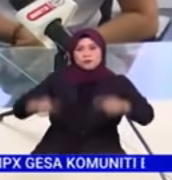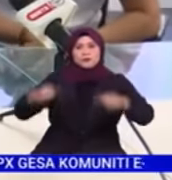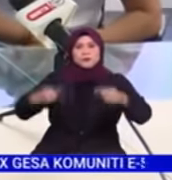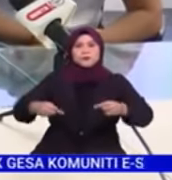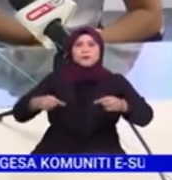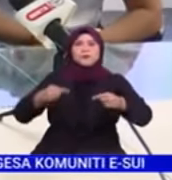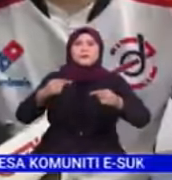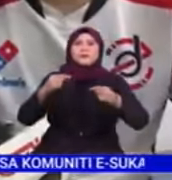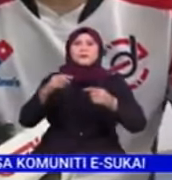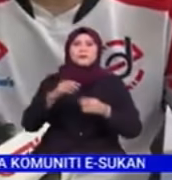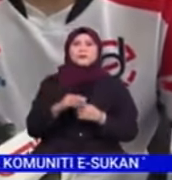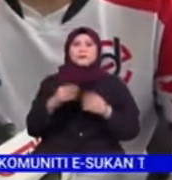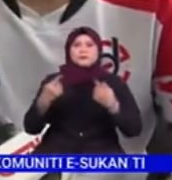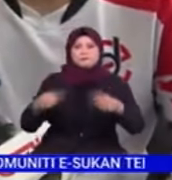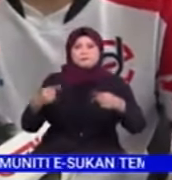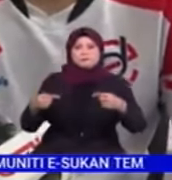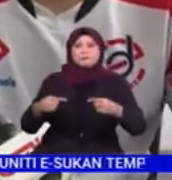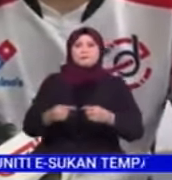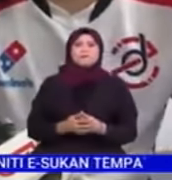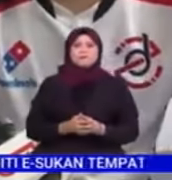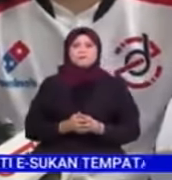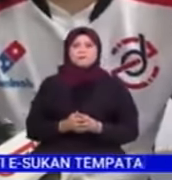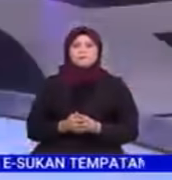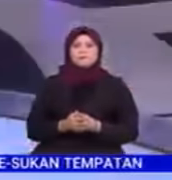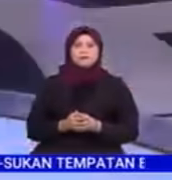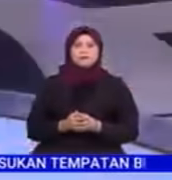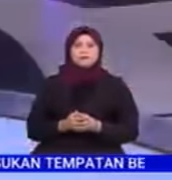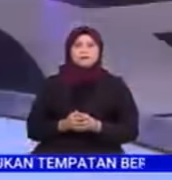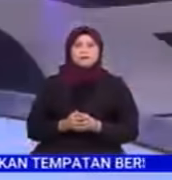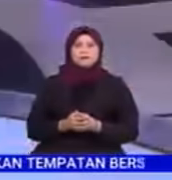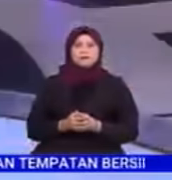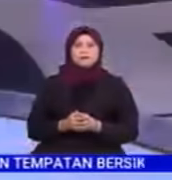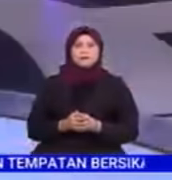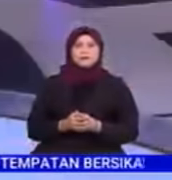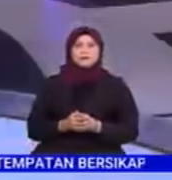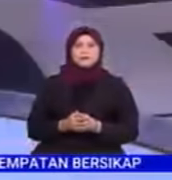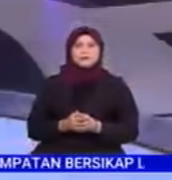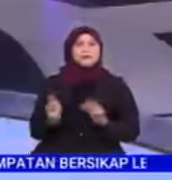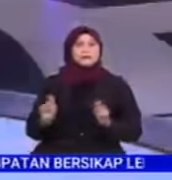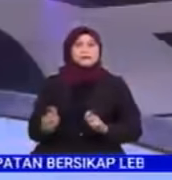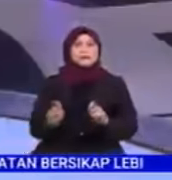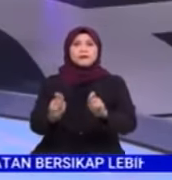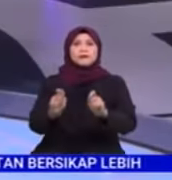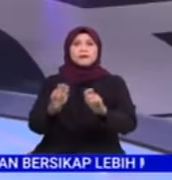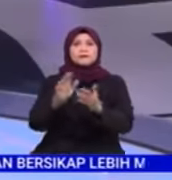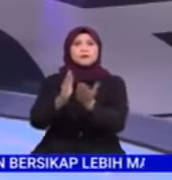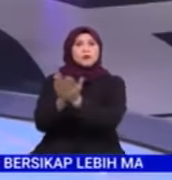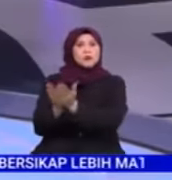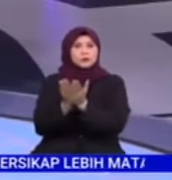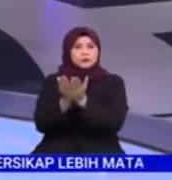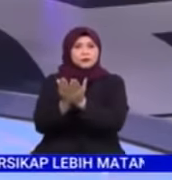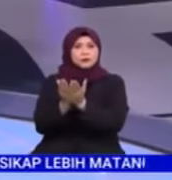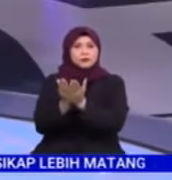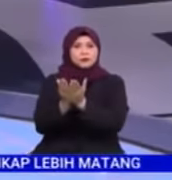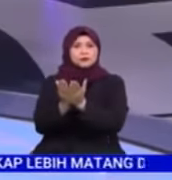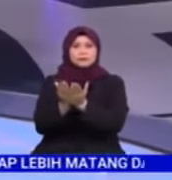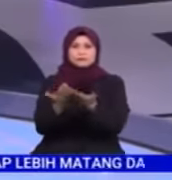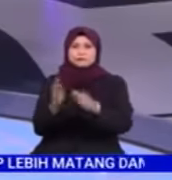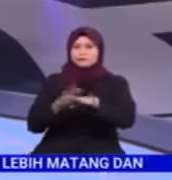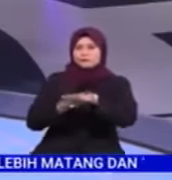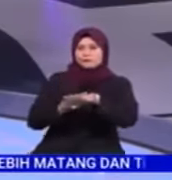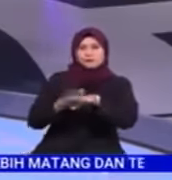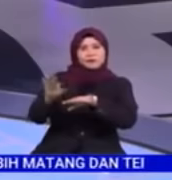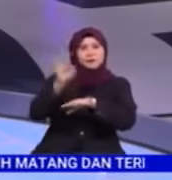bersama Jinggo sabyan hai hai Hai tindakan sebuah sekolah yang meletakkan kaum